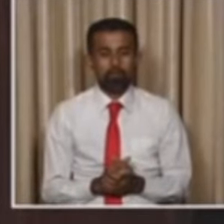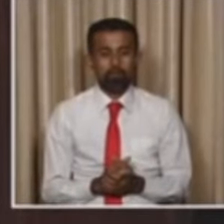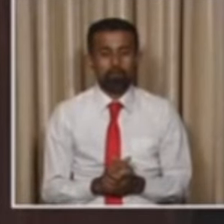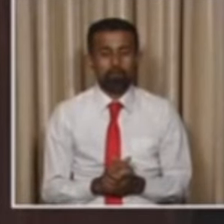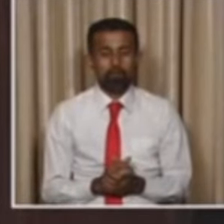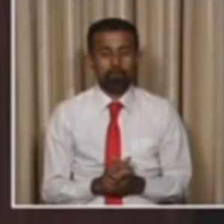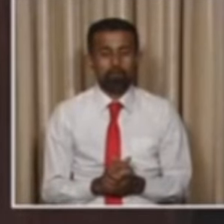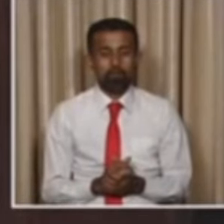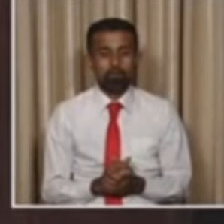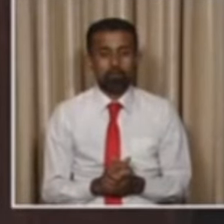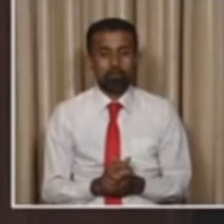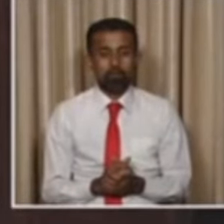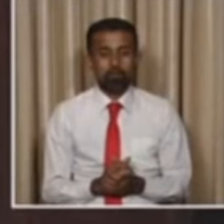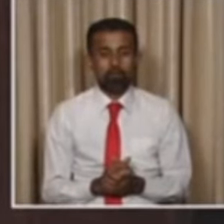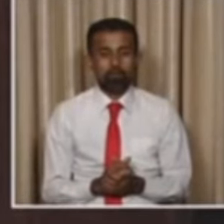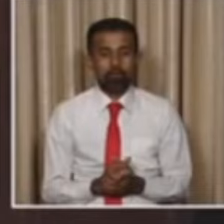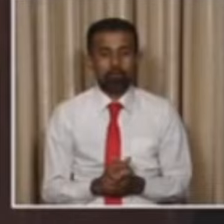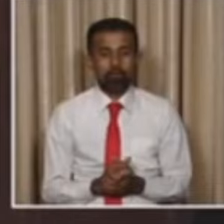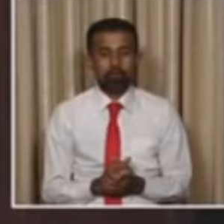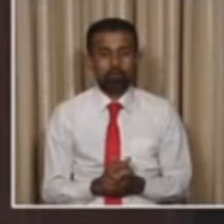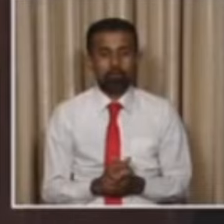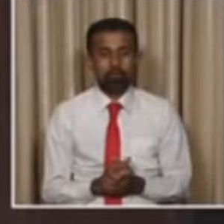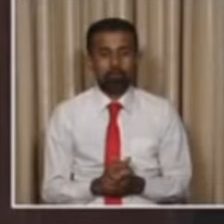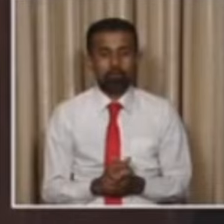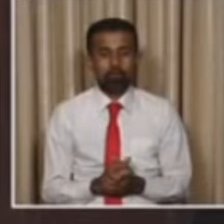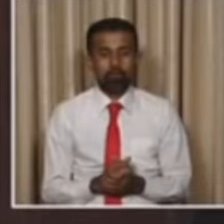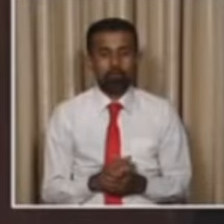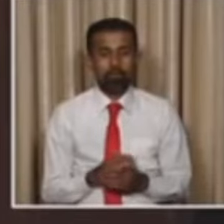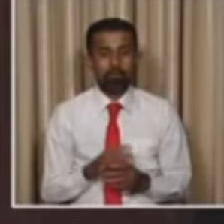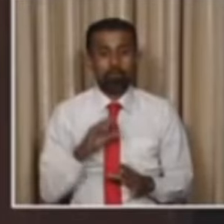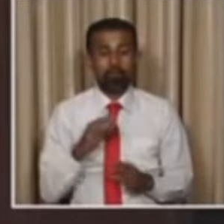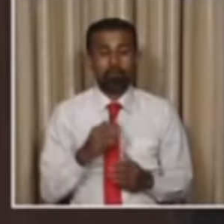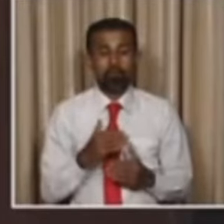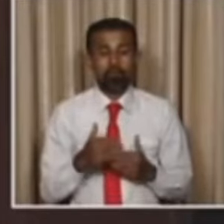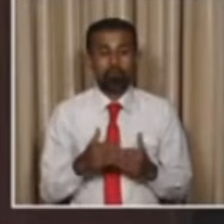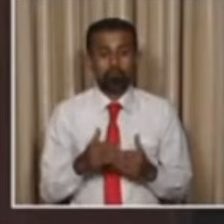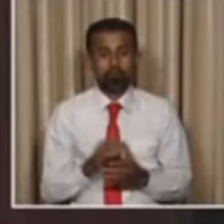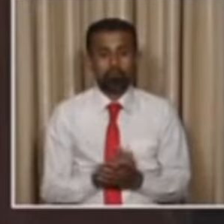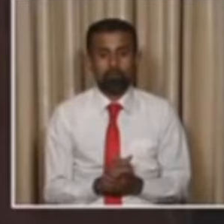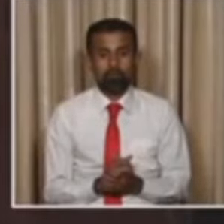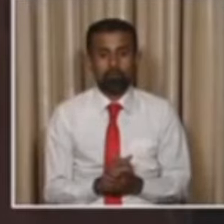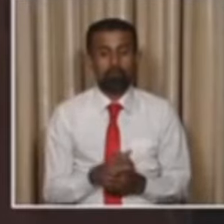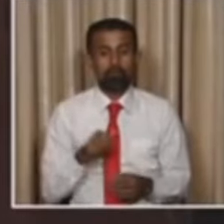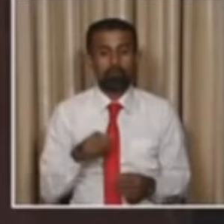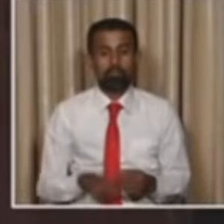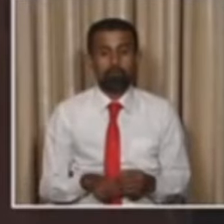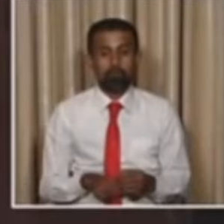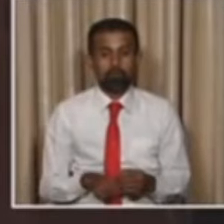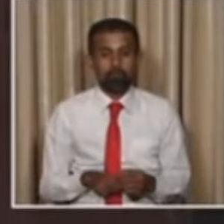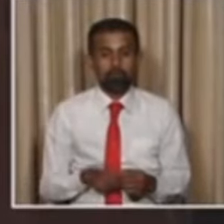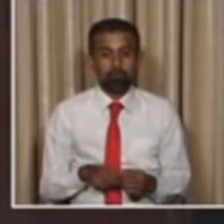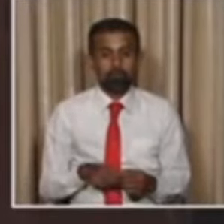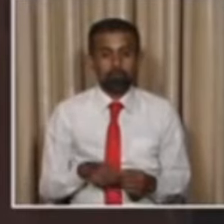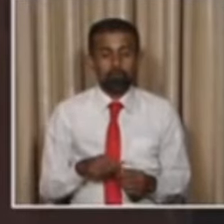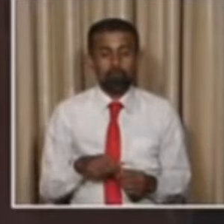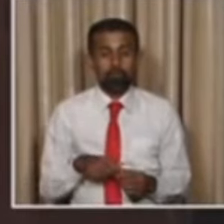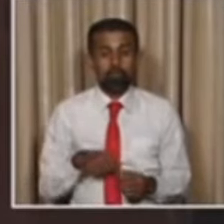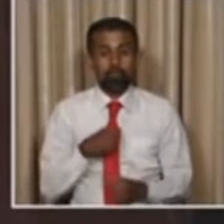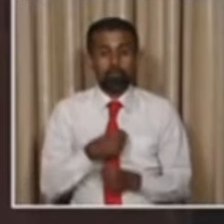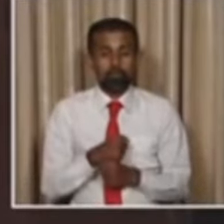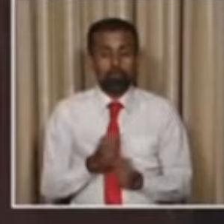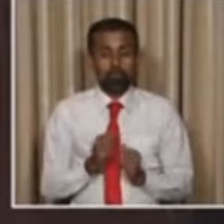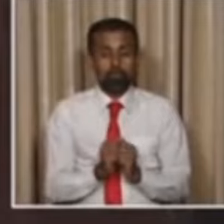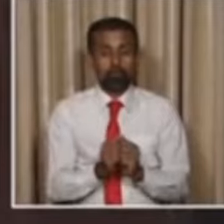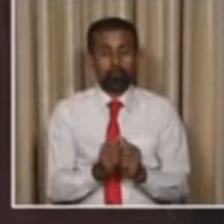ඒ වගේම සලේ මැතිතුමා මේ 2016 මේදි මේ සිලුතුරු තොරතුරු එතුමාට බබා දුන්නා කියන එකක් තියෙනවා. එතුමාට මේ ආණ්ඩුවට කියලා වැඩේ වෙන්නේ නැති